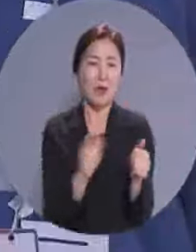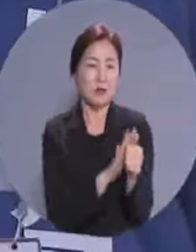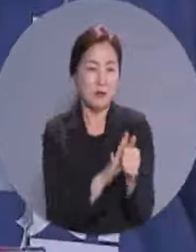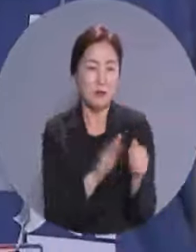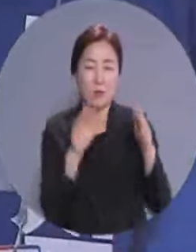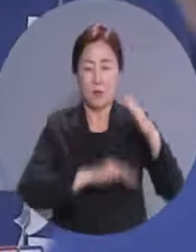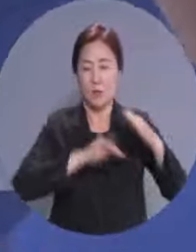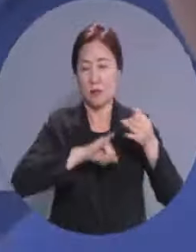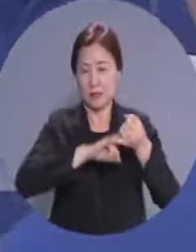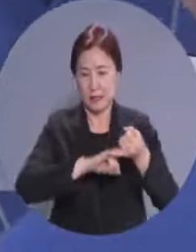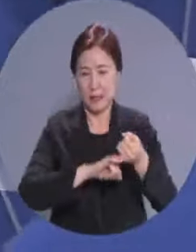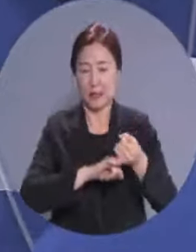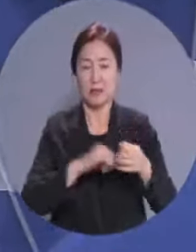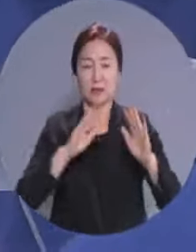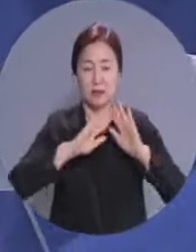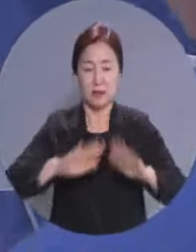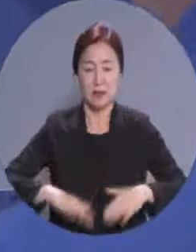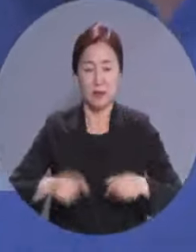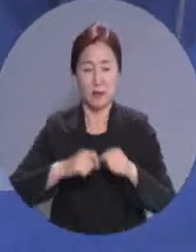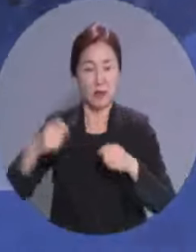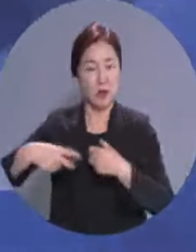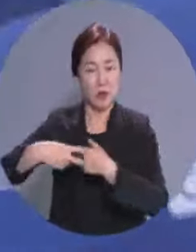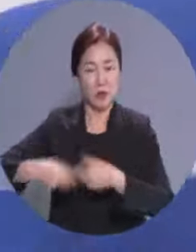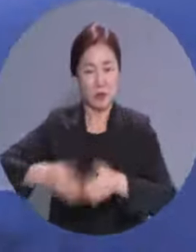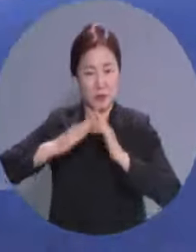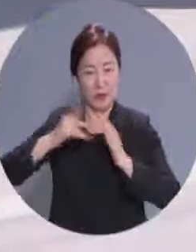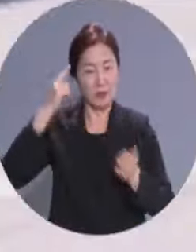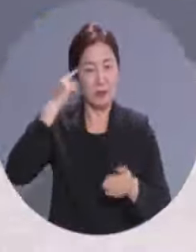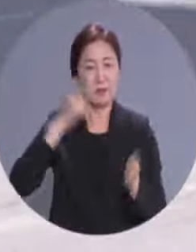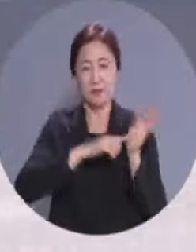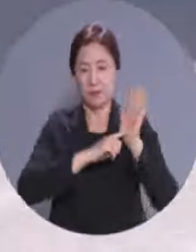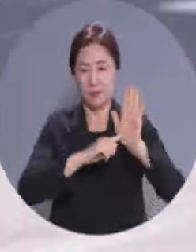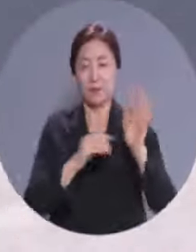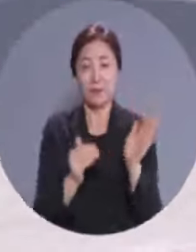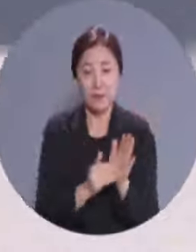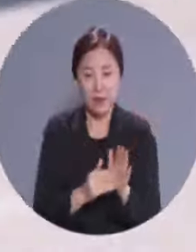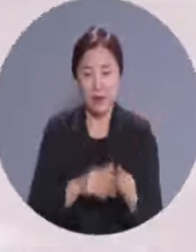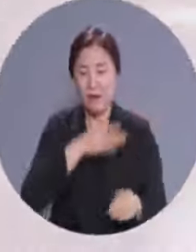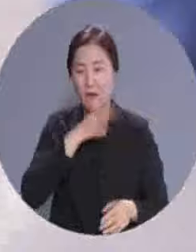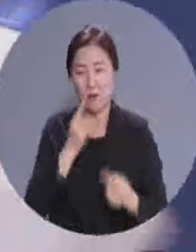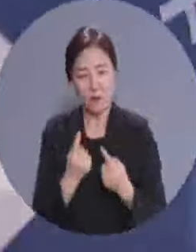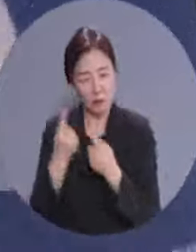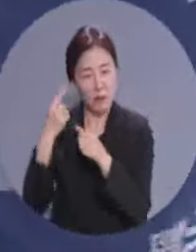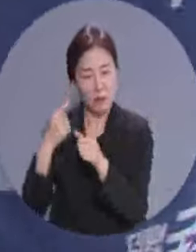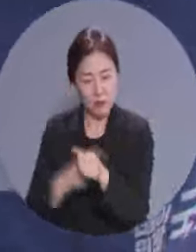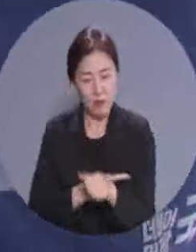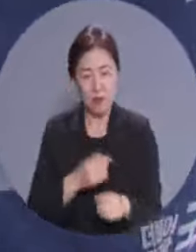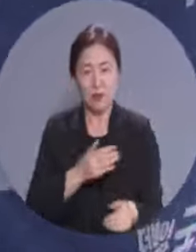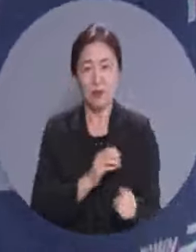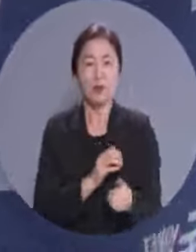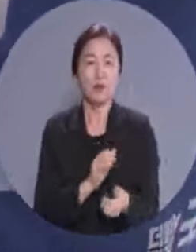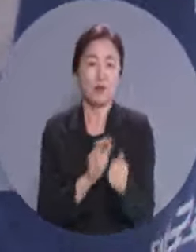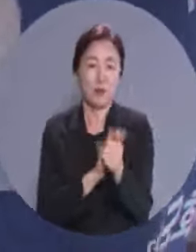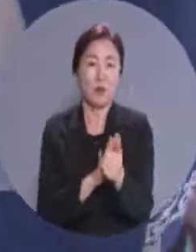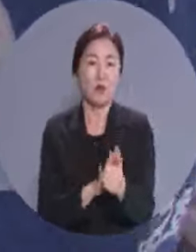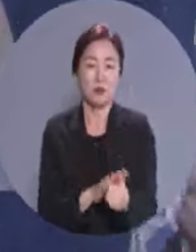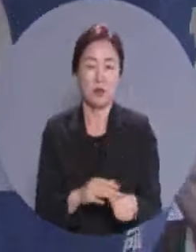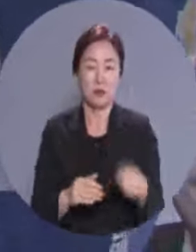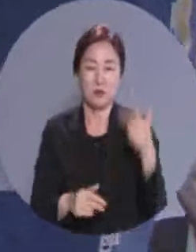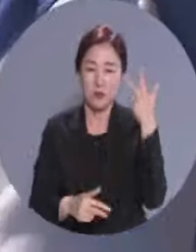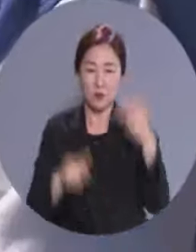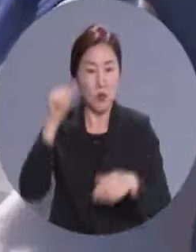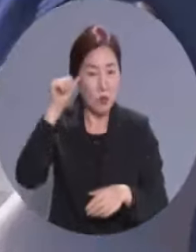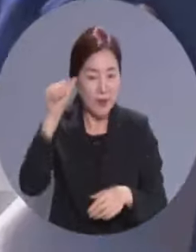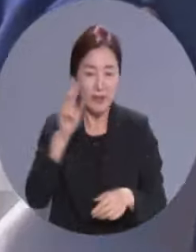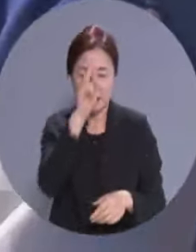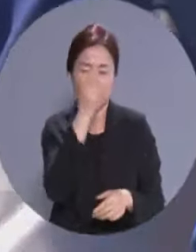후보는 전남대병원 여수 분원 건립을 내세웠고 고령 인구 증가에 발맞춰 경로당에서 주 5일 점심 식사를